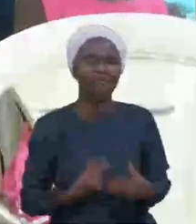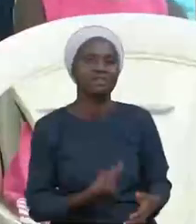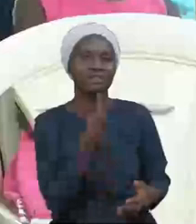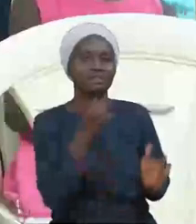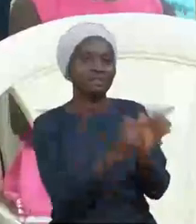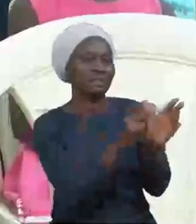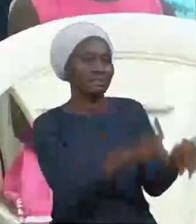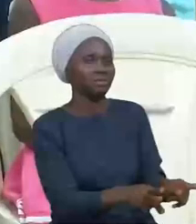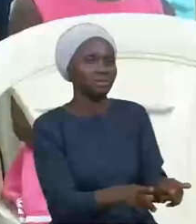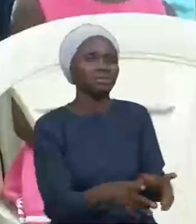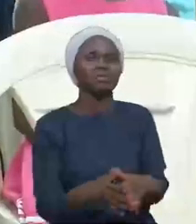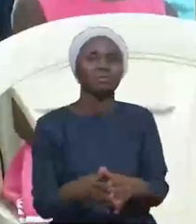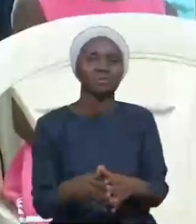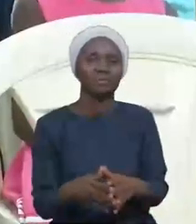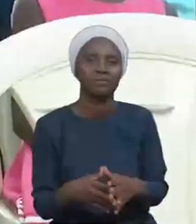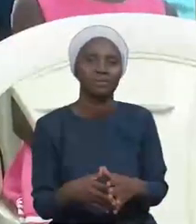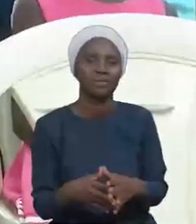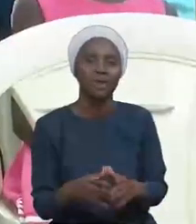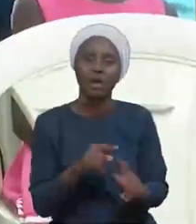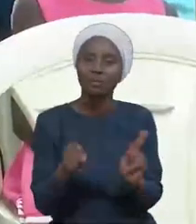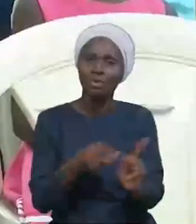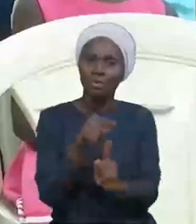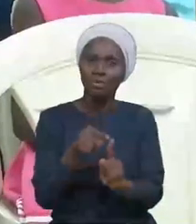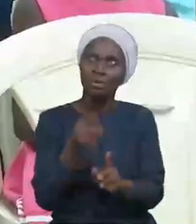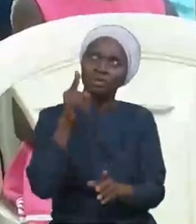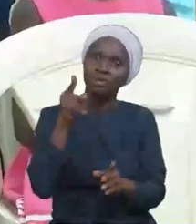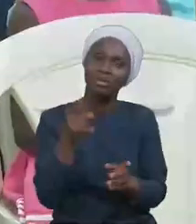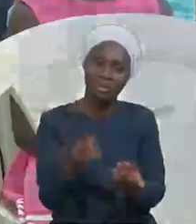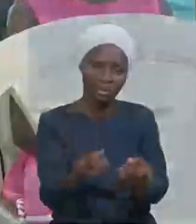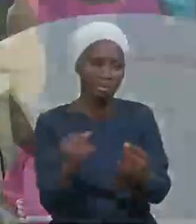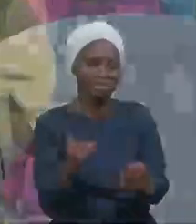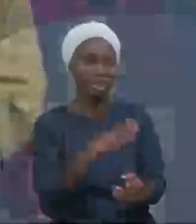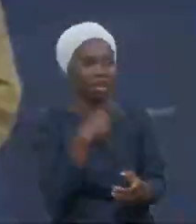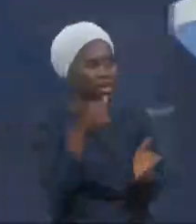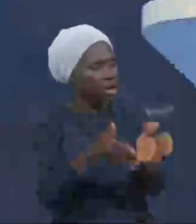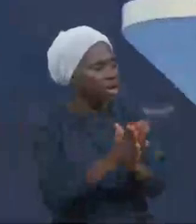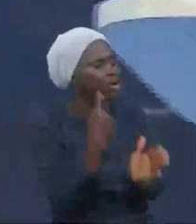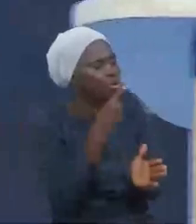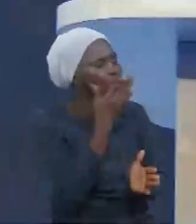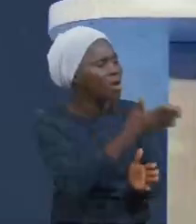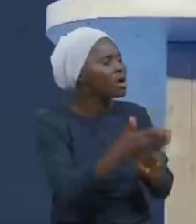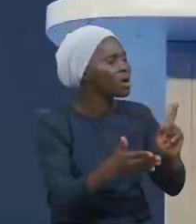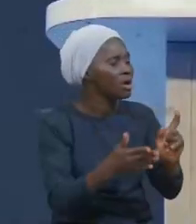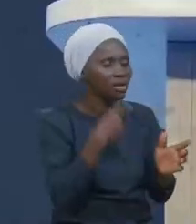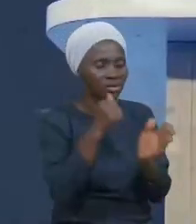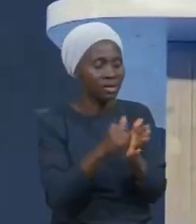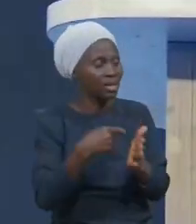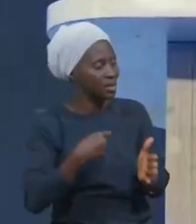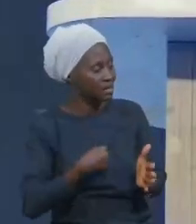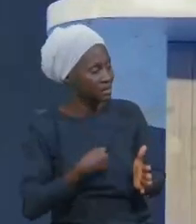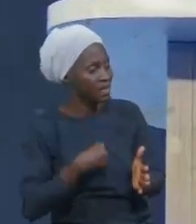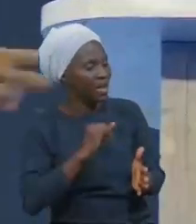ta moquerie. Mais quand il vient et tu dis, qui est là? Et il dit, je suis l'honorable tel tel.